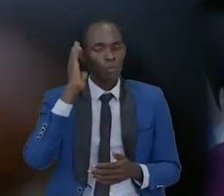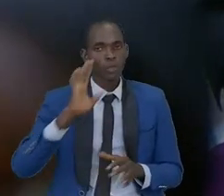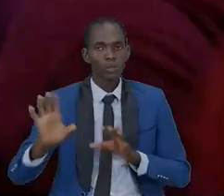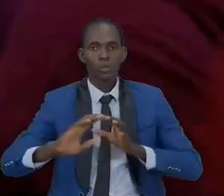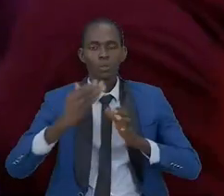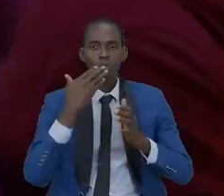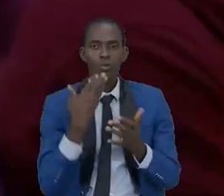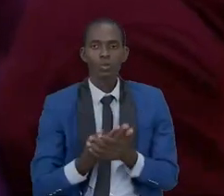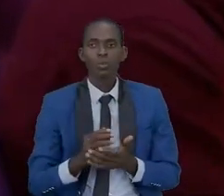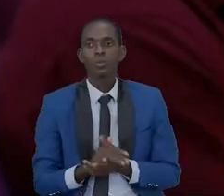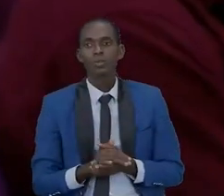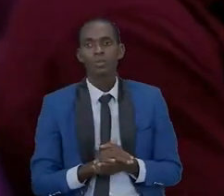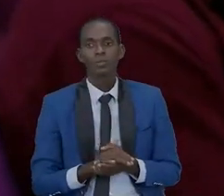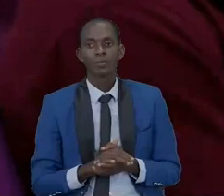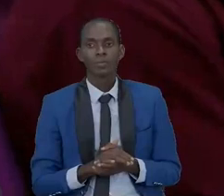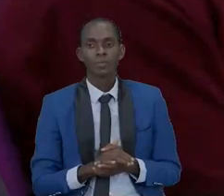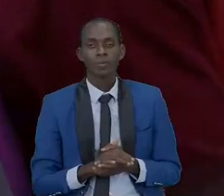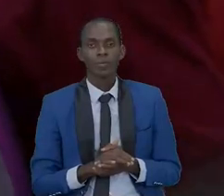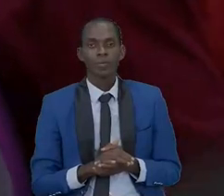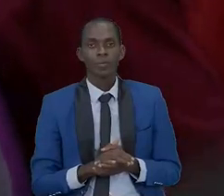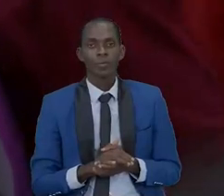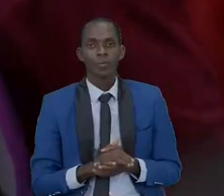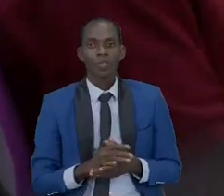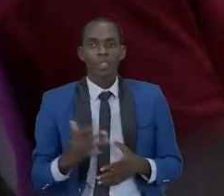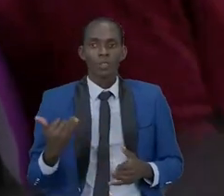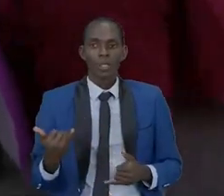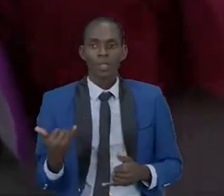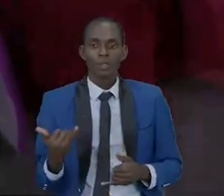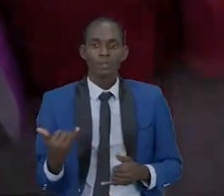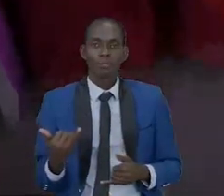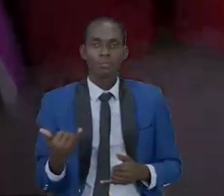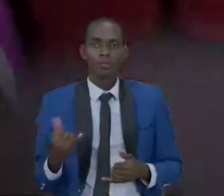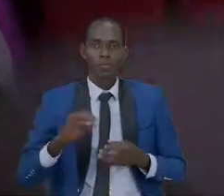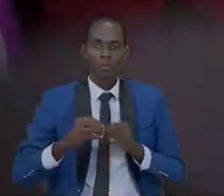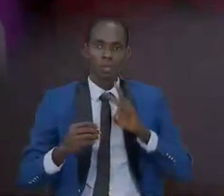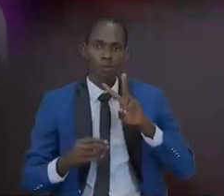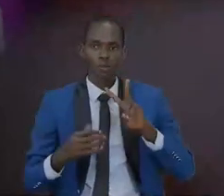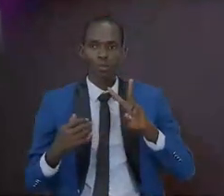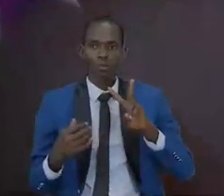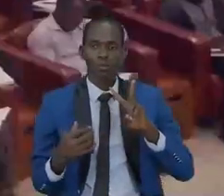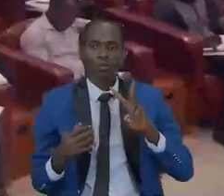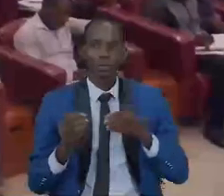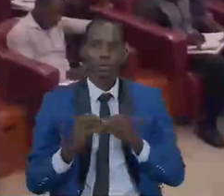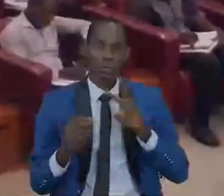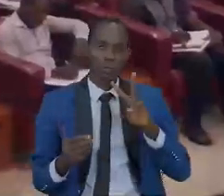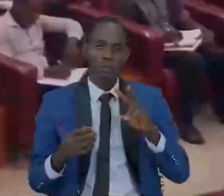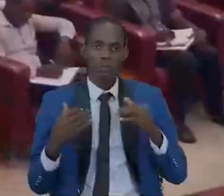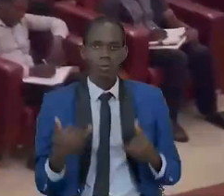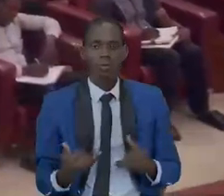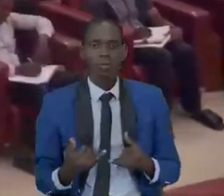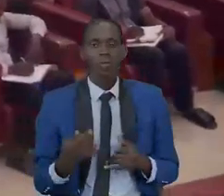trouverez bien répondez voudrez bien de tenir en garde à Dieu